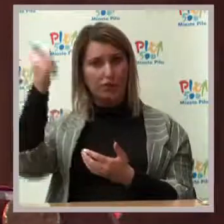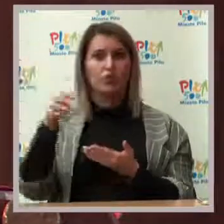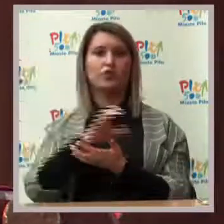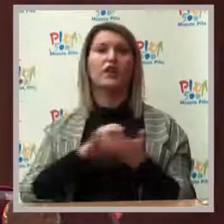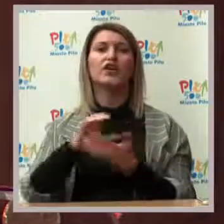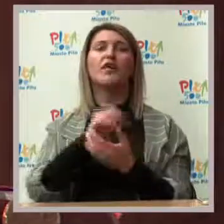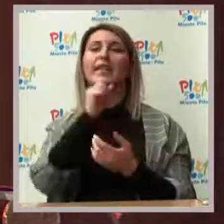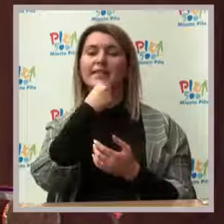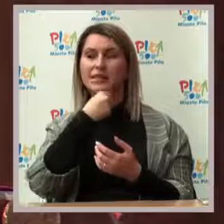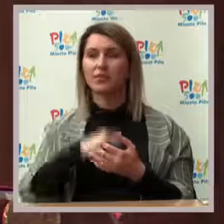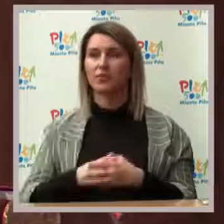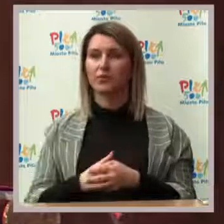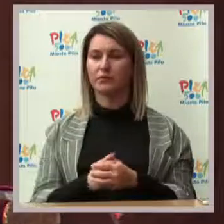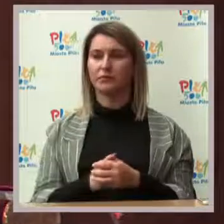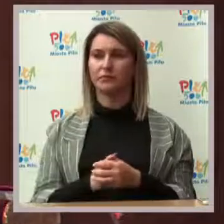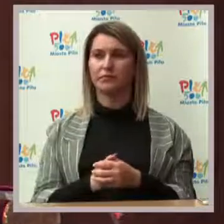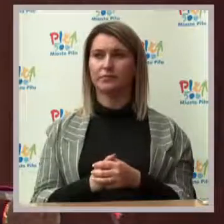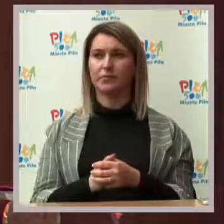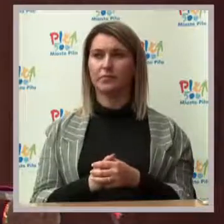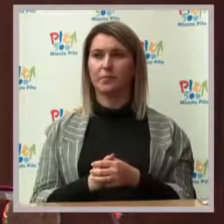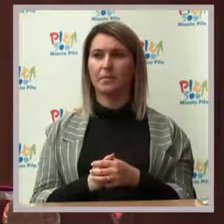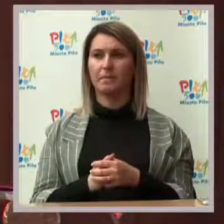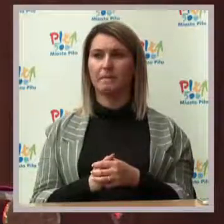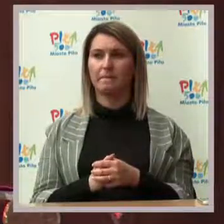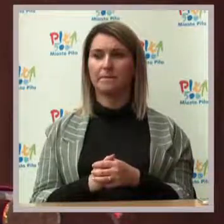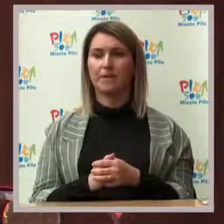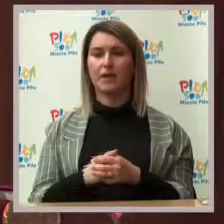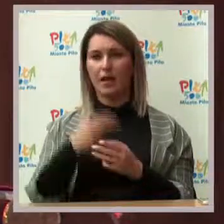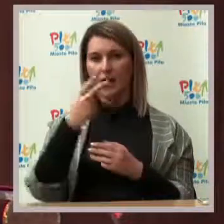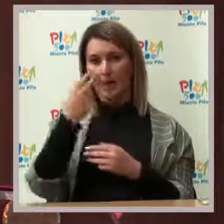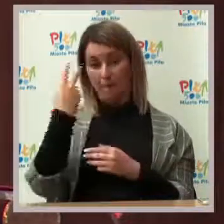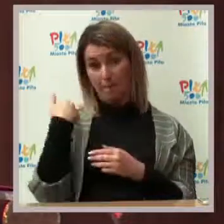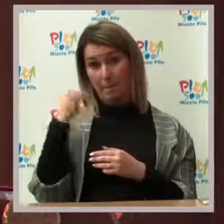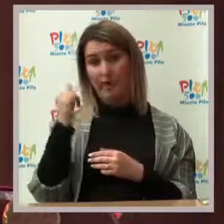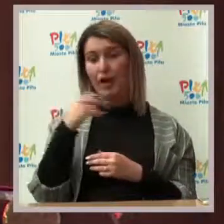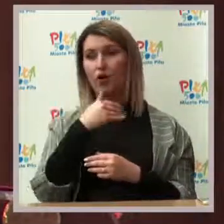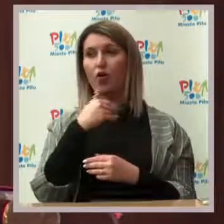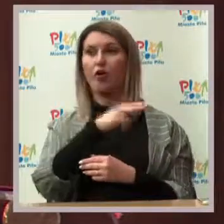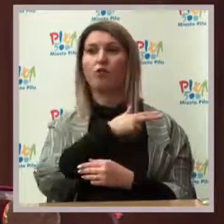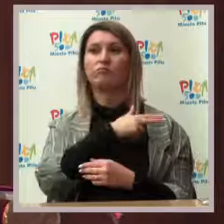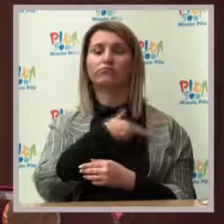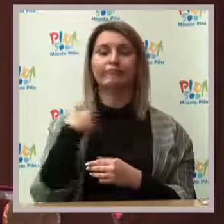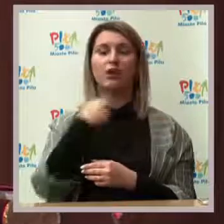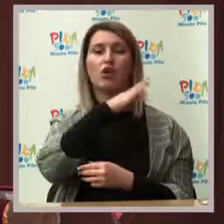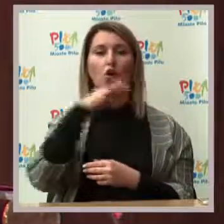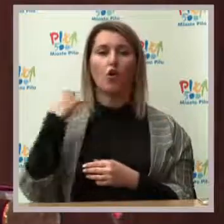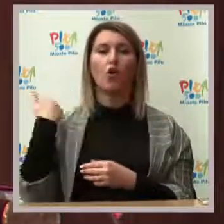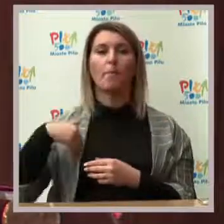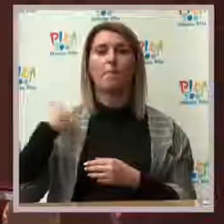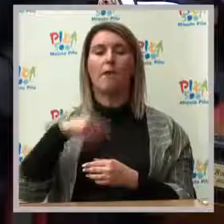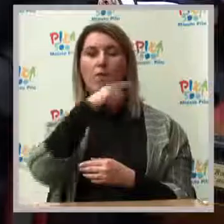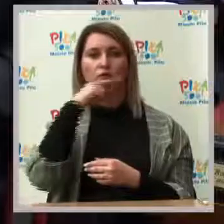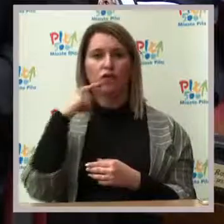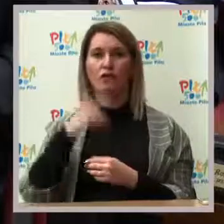Seniorów. Reprezentowali nasze barwy, naszego kraju na wszystkich kontynentach, zaczynając od